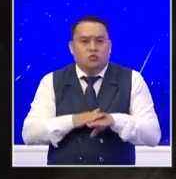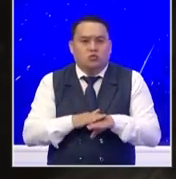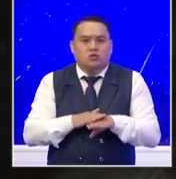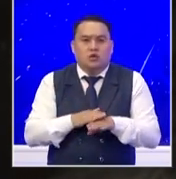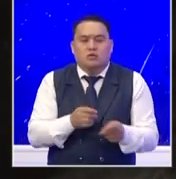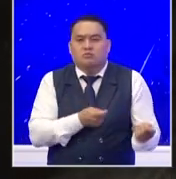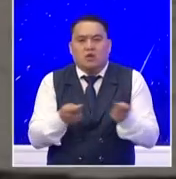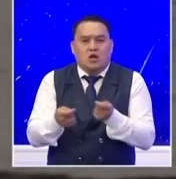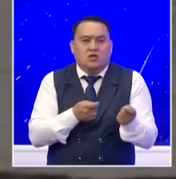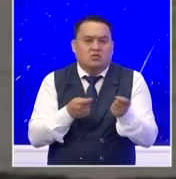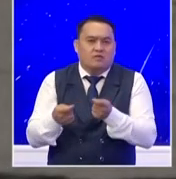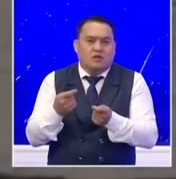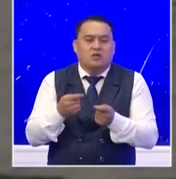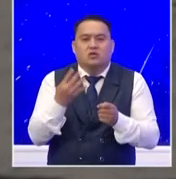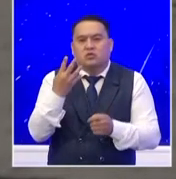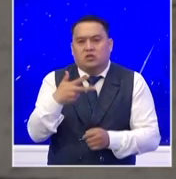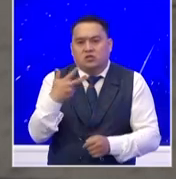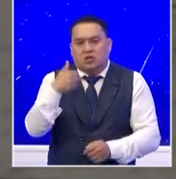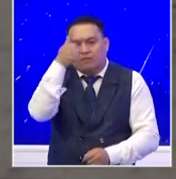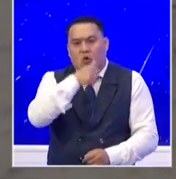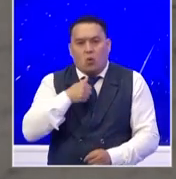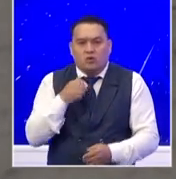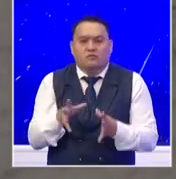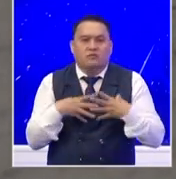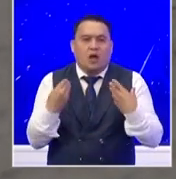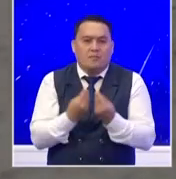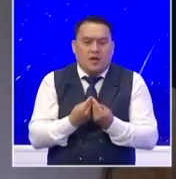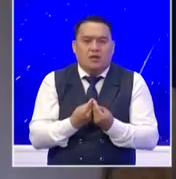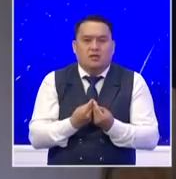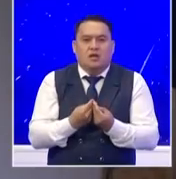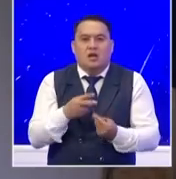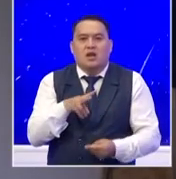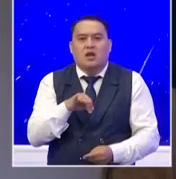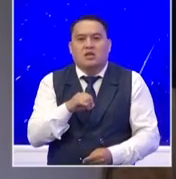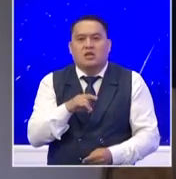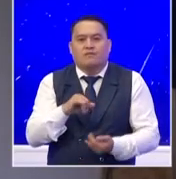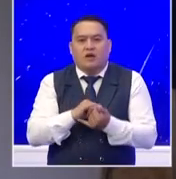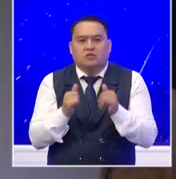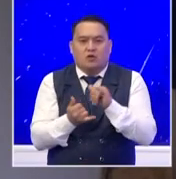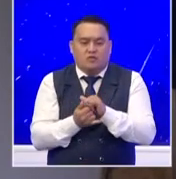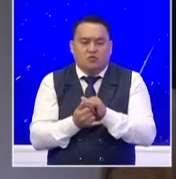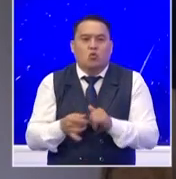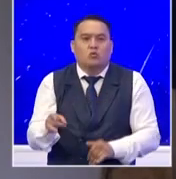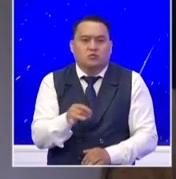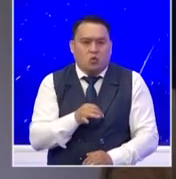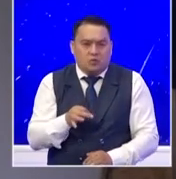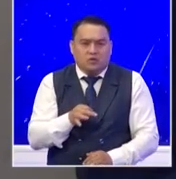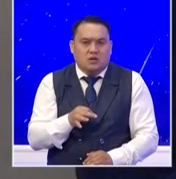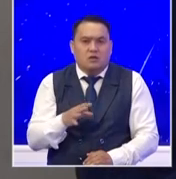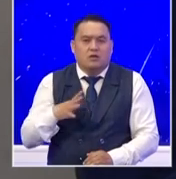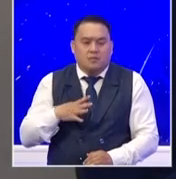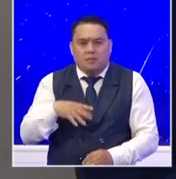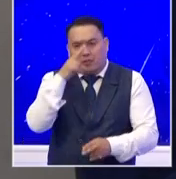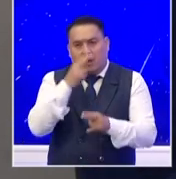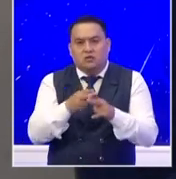частыми переездами. Так, в 1930 году вся семья обосновалась в Лениногорске, Восточно-Казахстанской области. Там же, вслед за